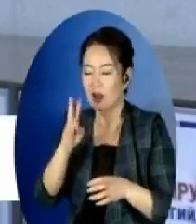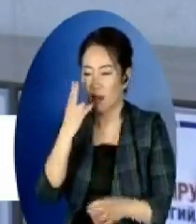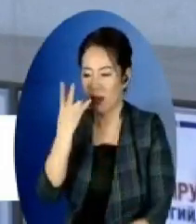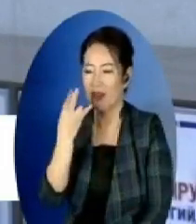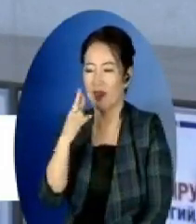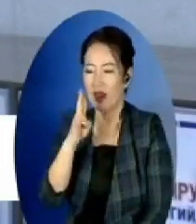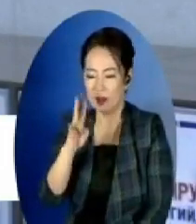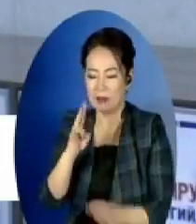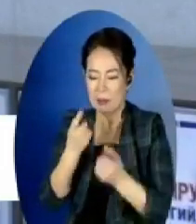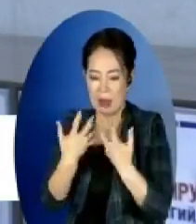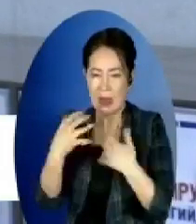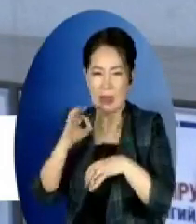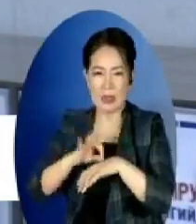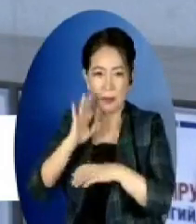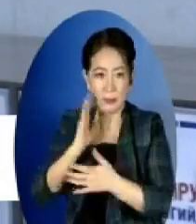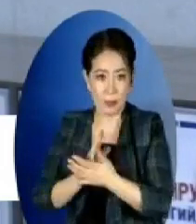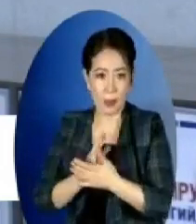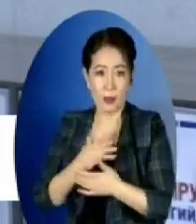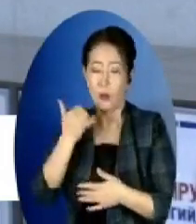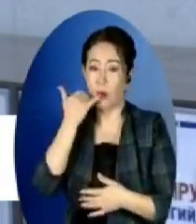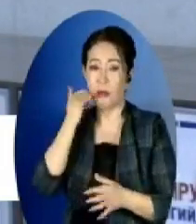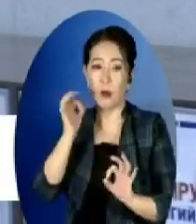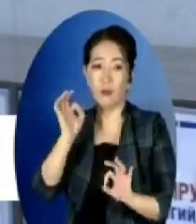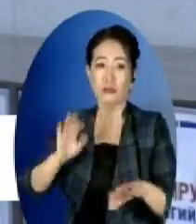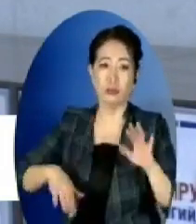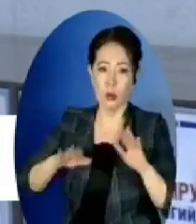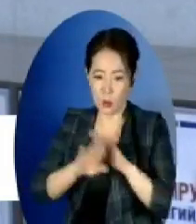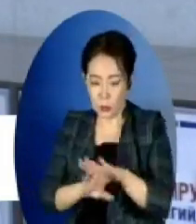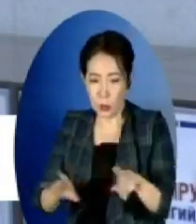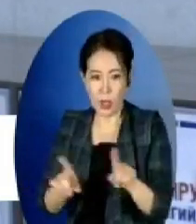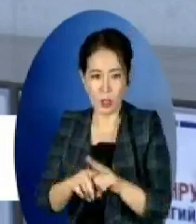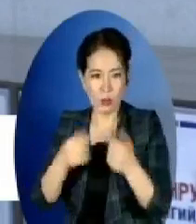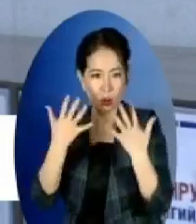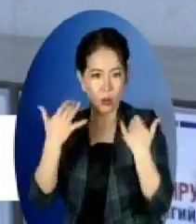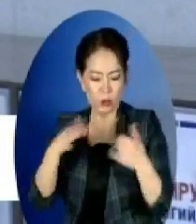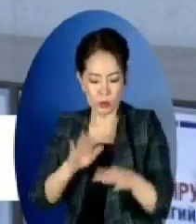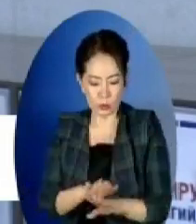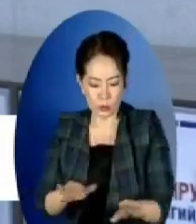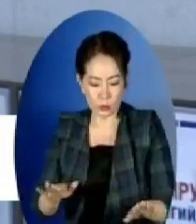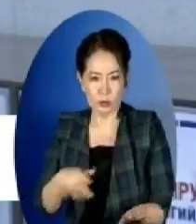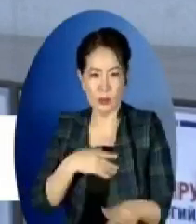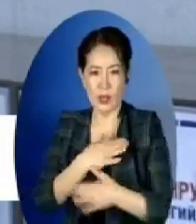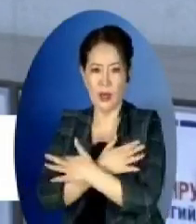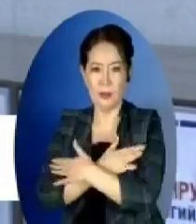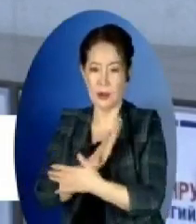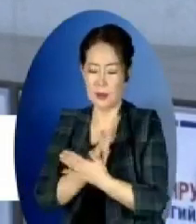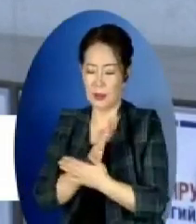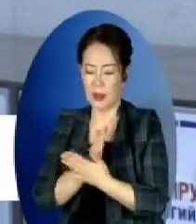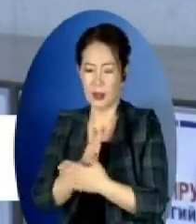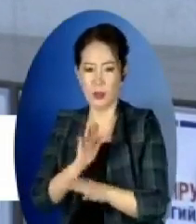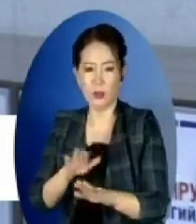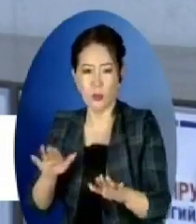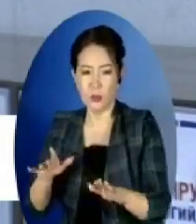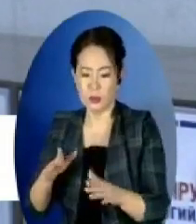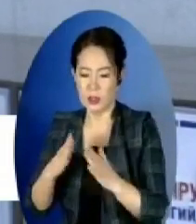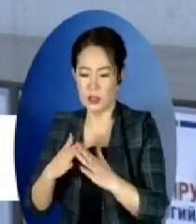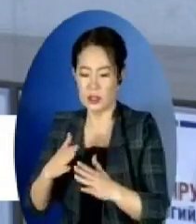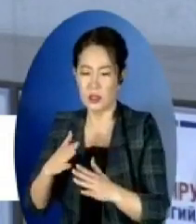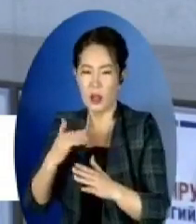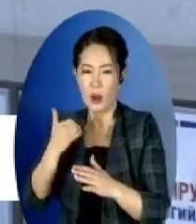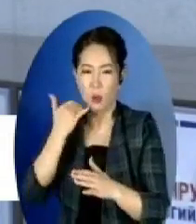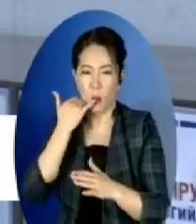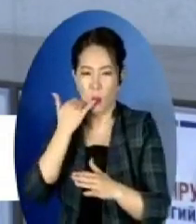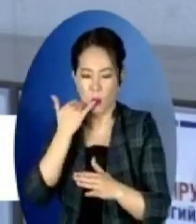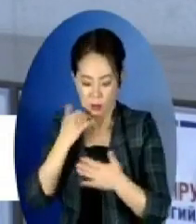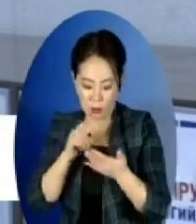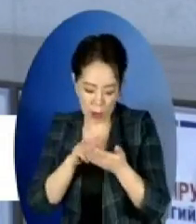байсан. Тэгэхээр гар утсгүй хүн гэж юу байхгүй. Хүүхдүүд ялангуяа одоо би энэ амралтаар амарч байгаа хүүхдүүд бол гар утастайгаа